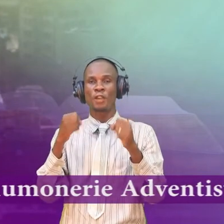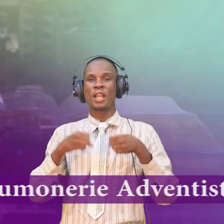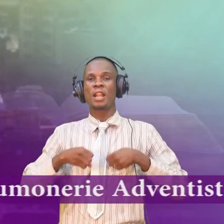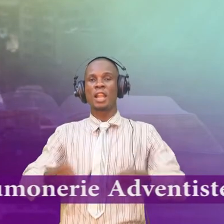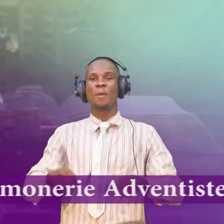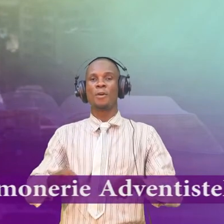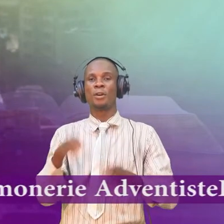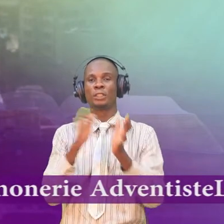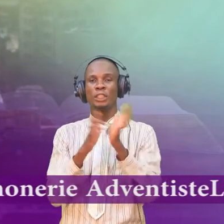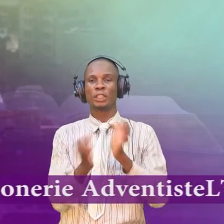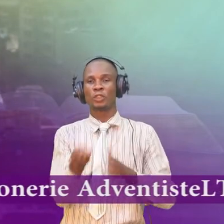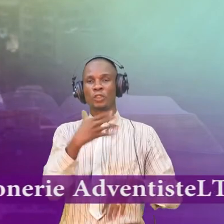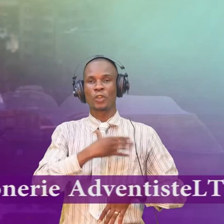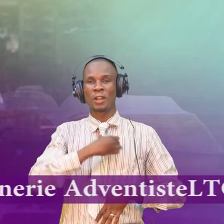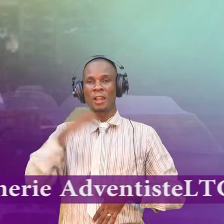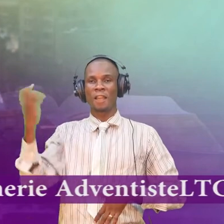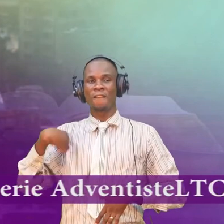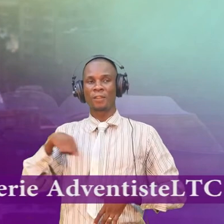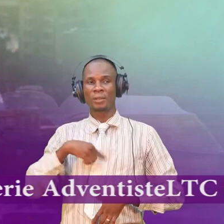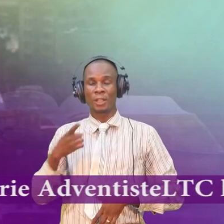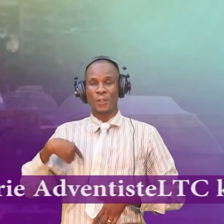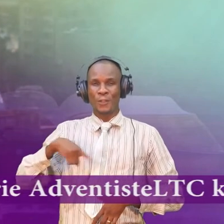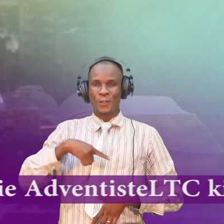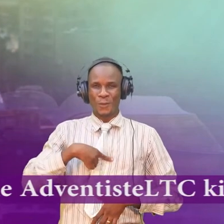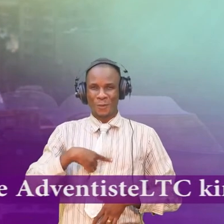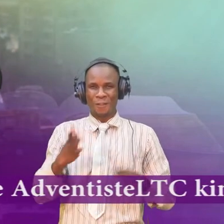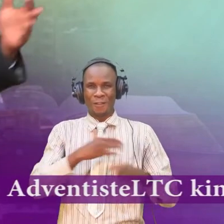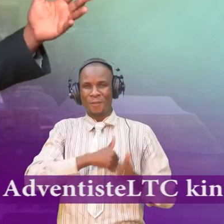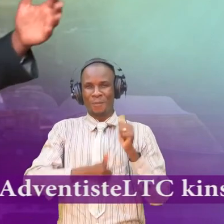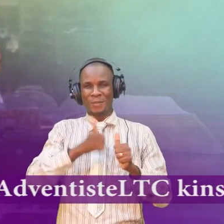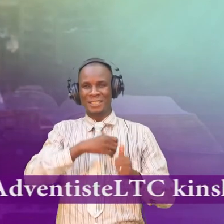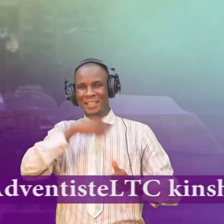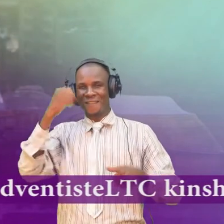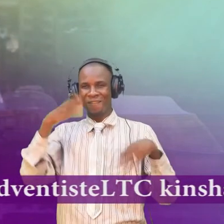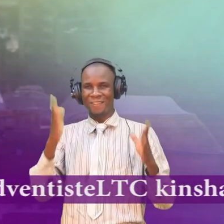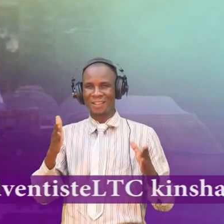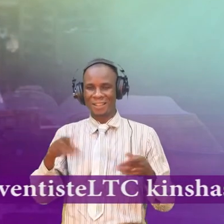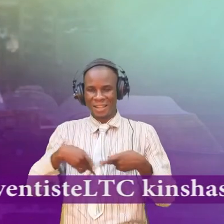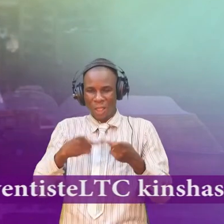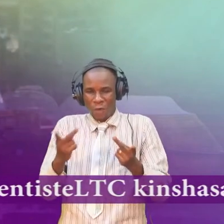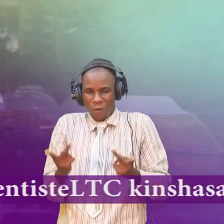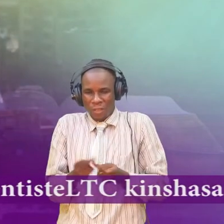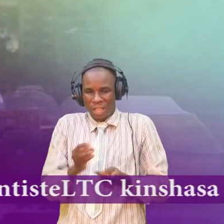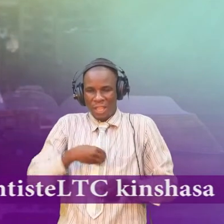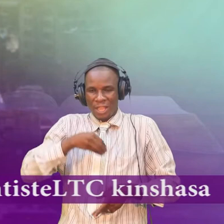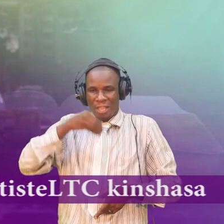kuhusu mpango mkuu wa wokovu wa Mungu kwa wanadamu.